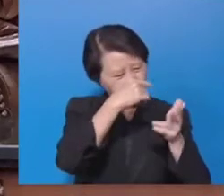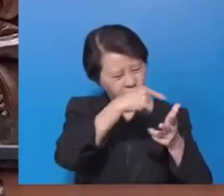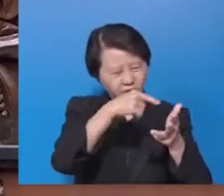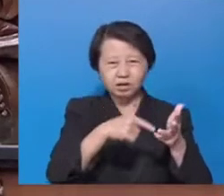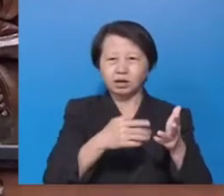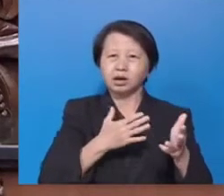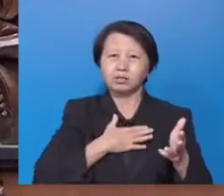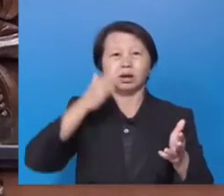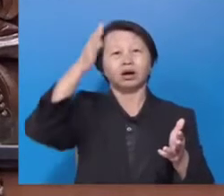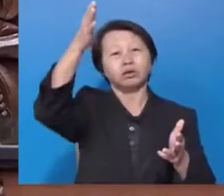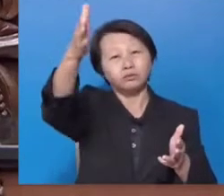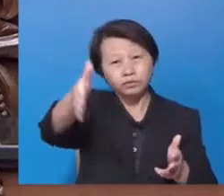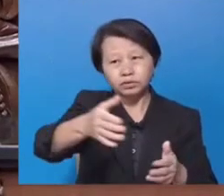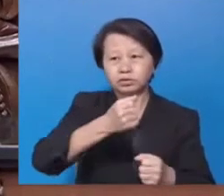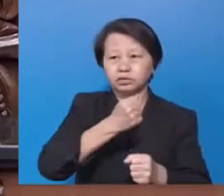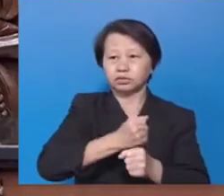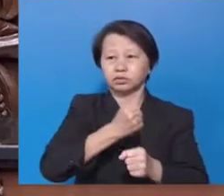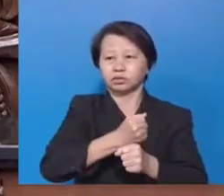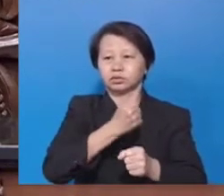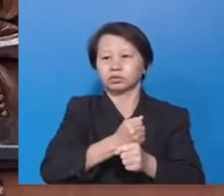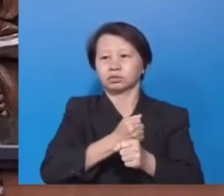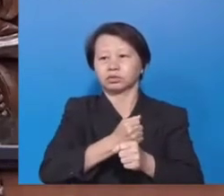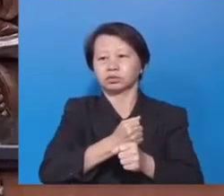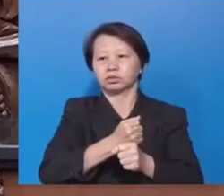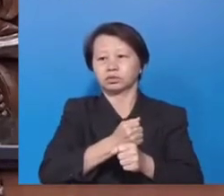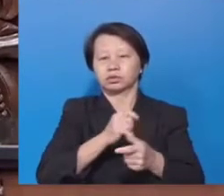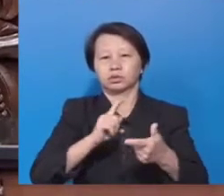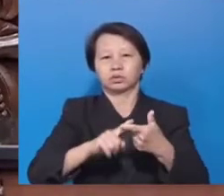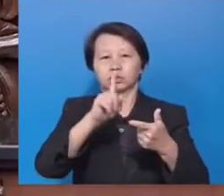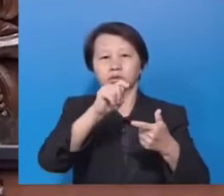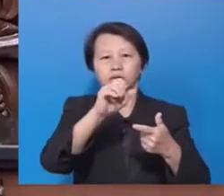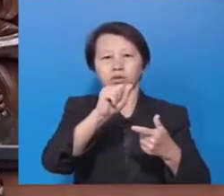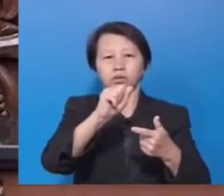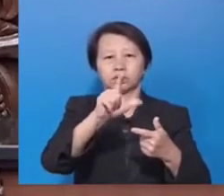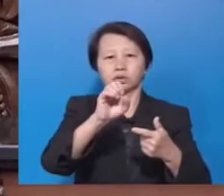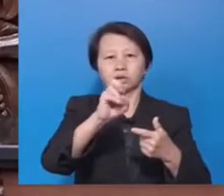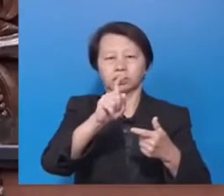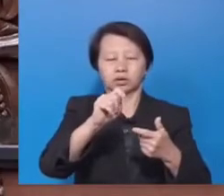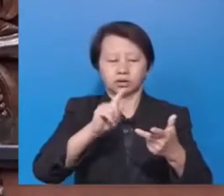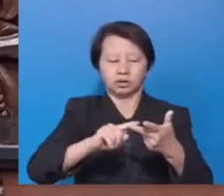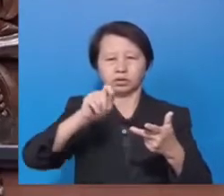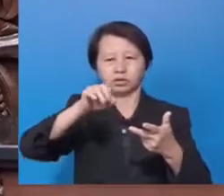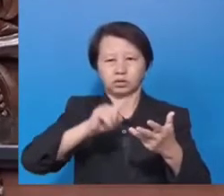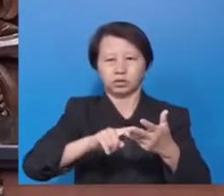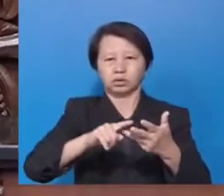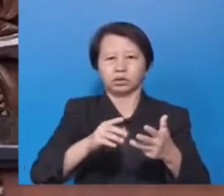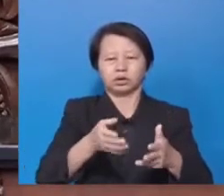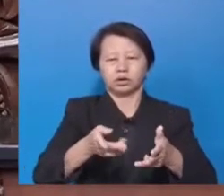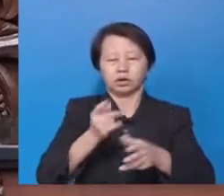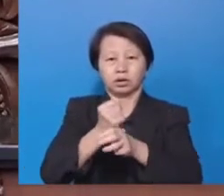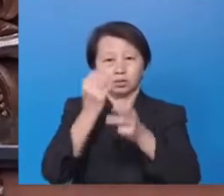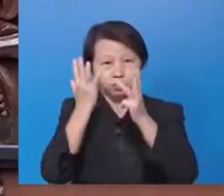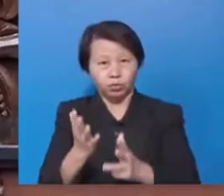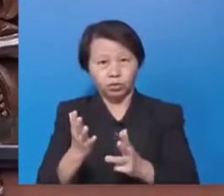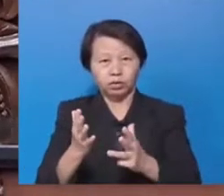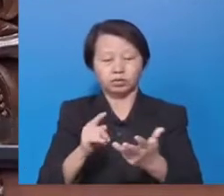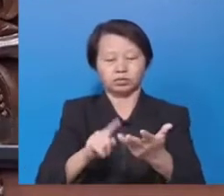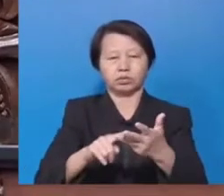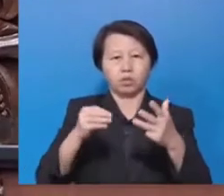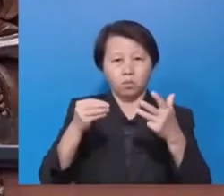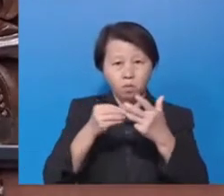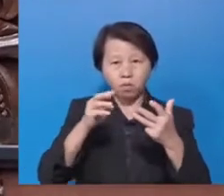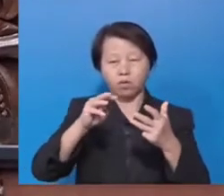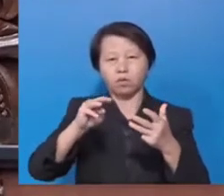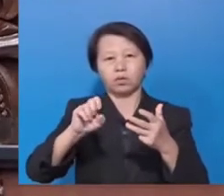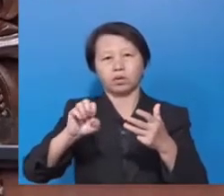ramai pucat job calon call Oke employable student needs